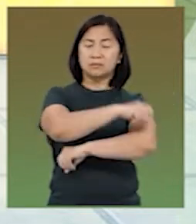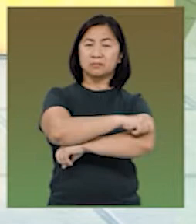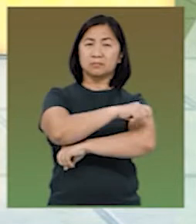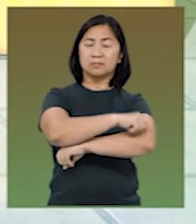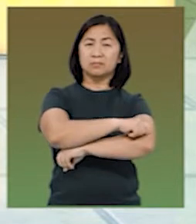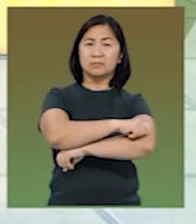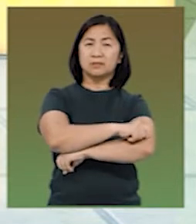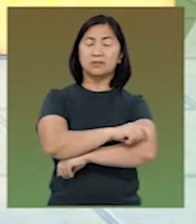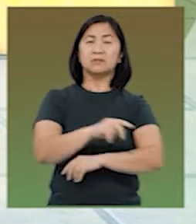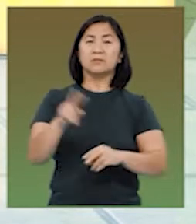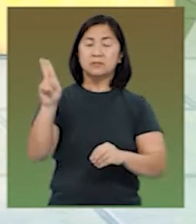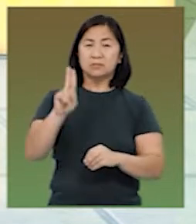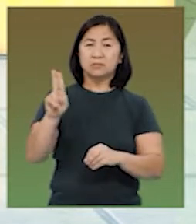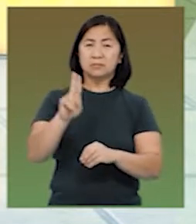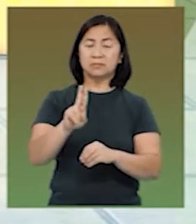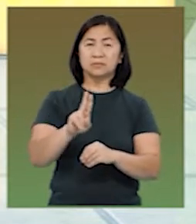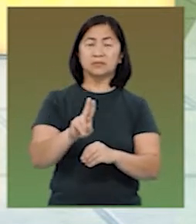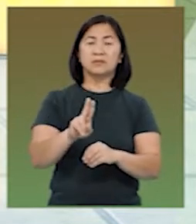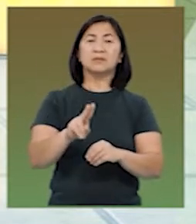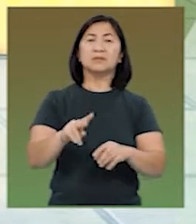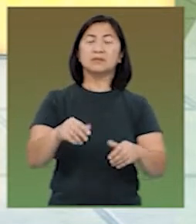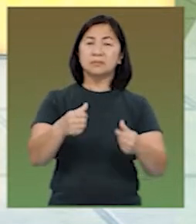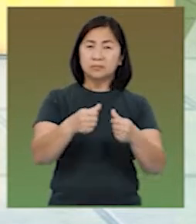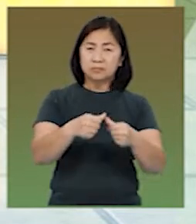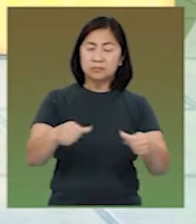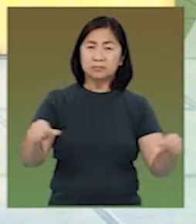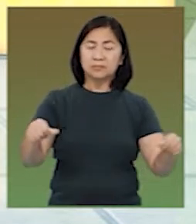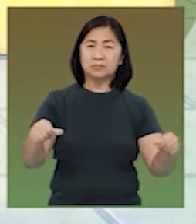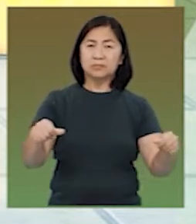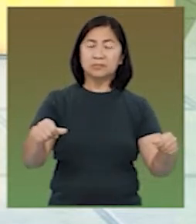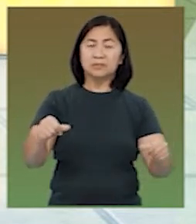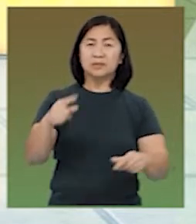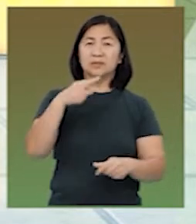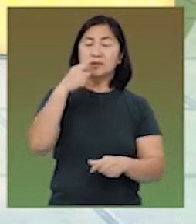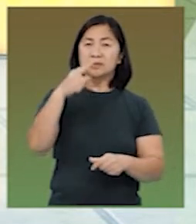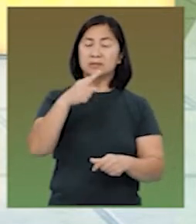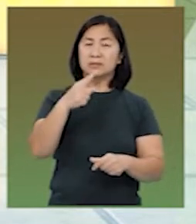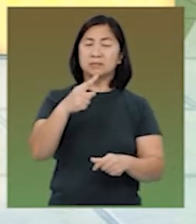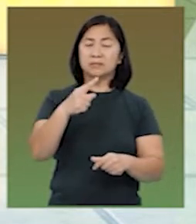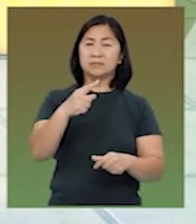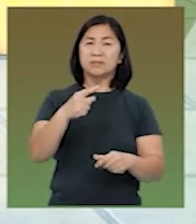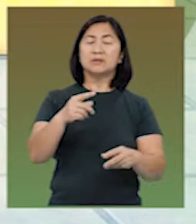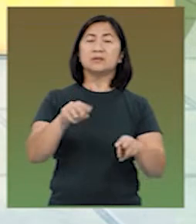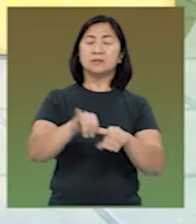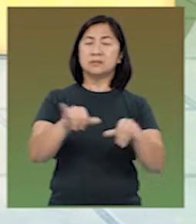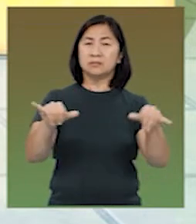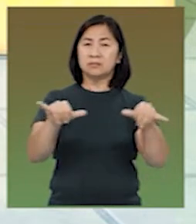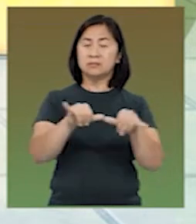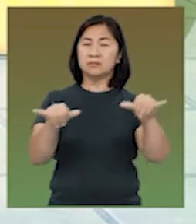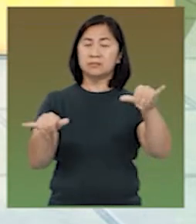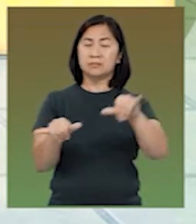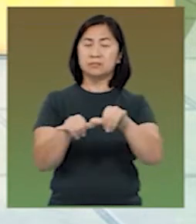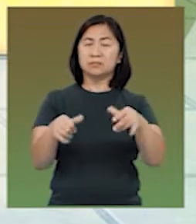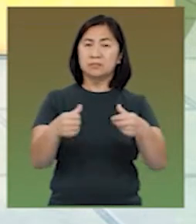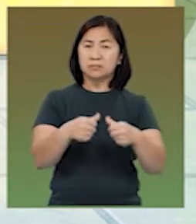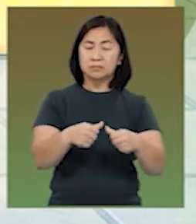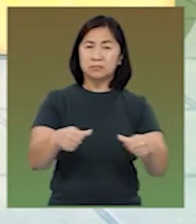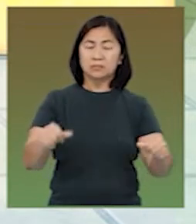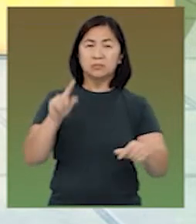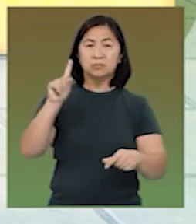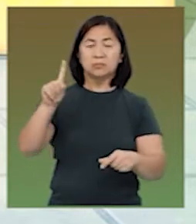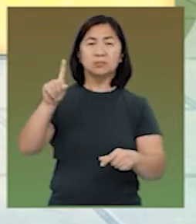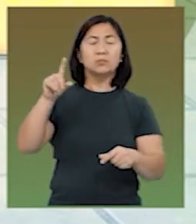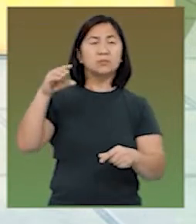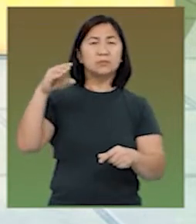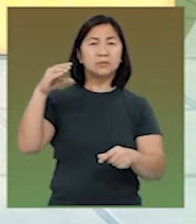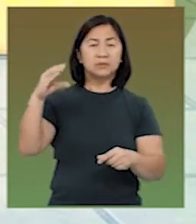Ayon dito sa measuring tape, 100 centimeters ang haba nito.